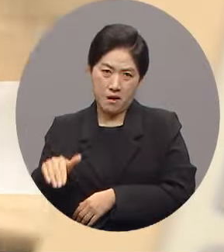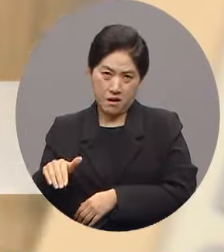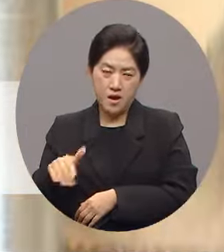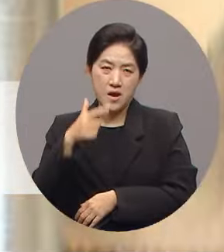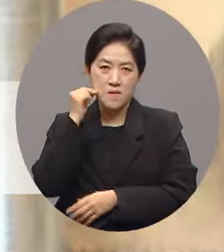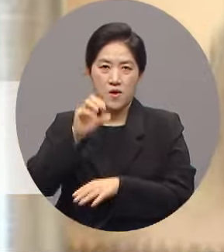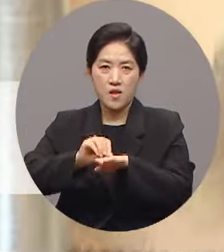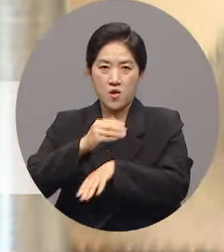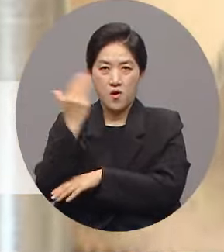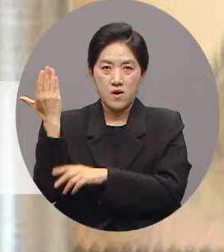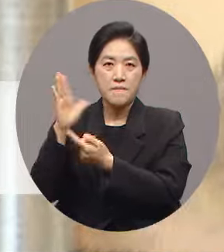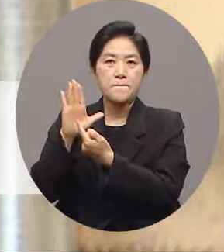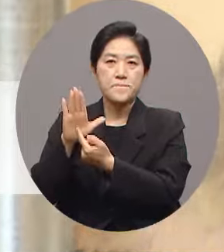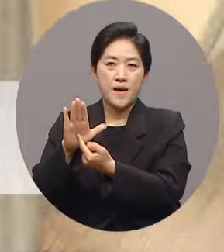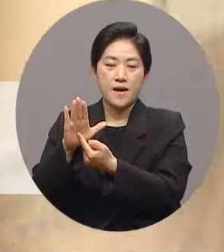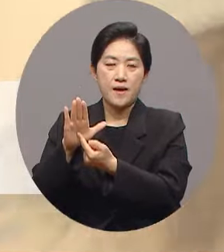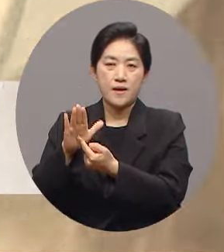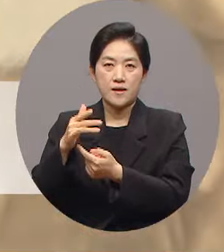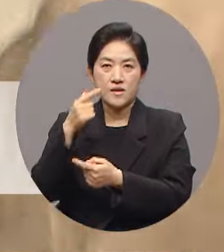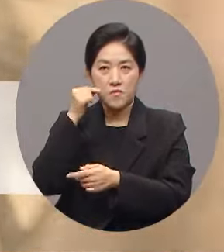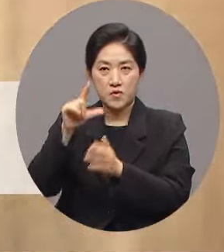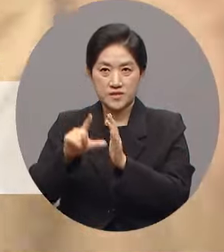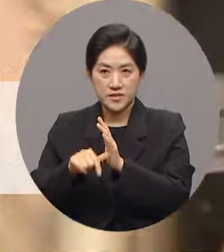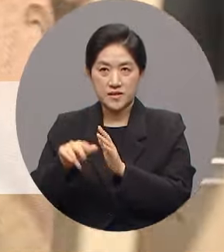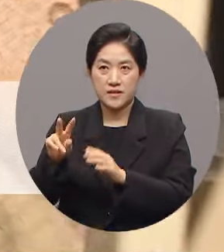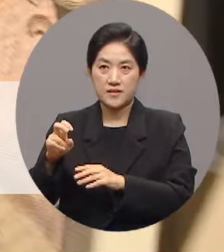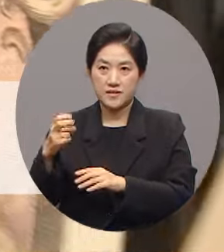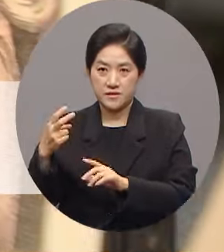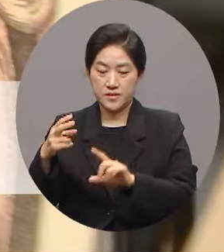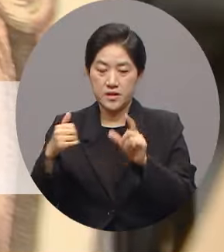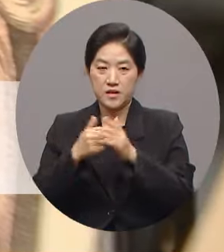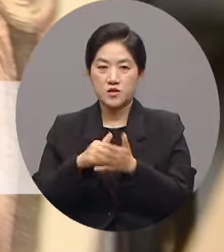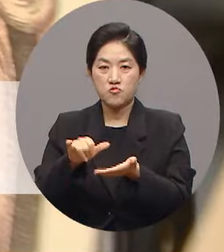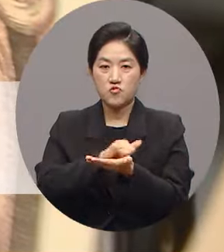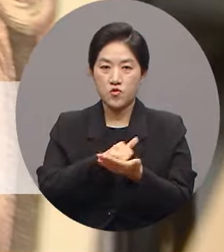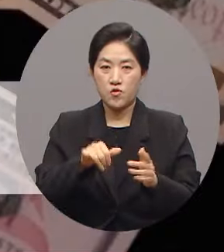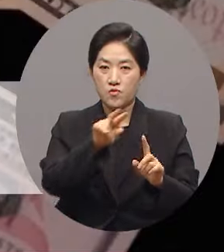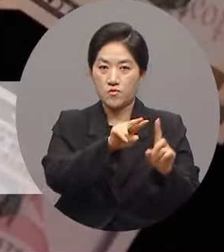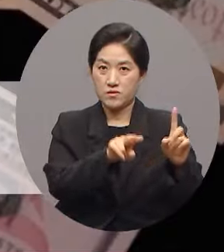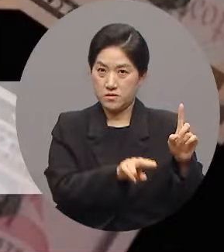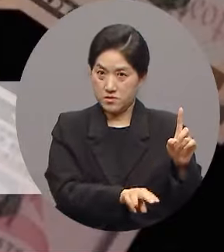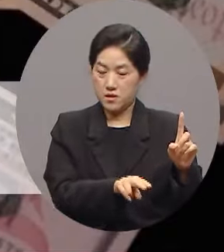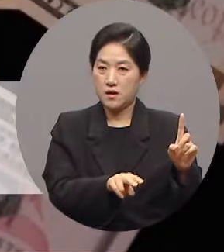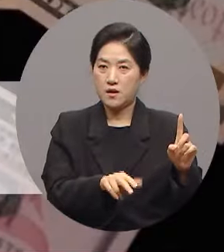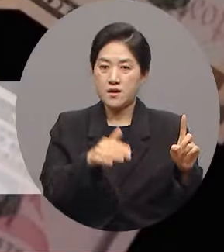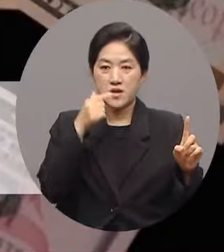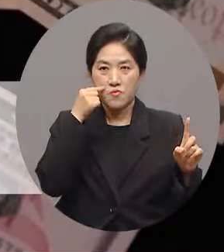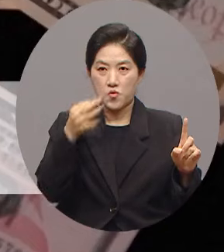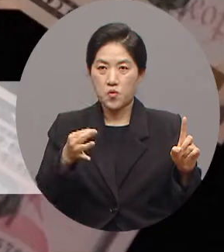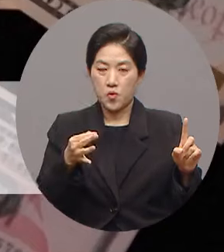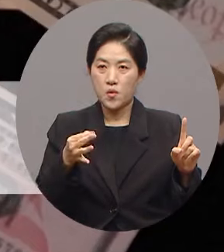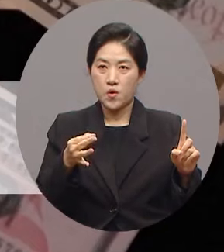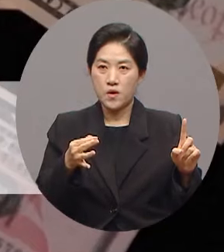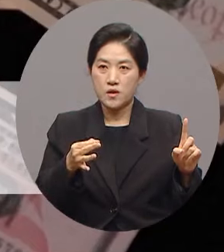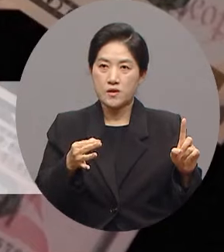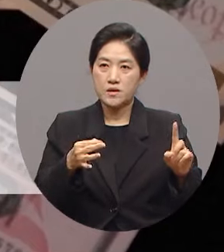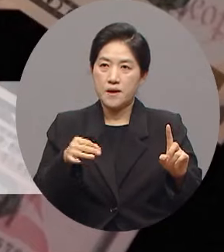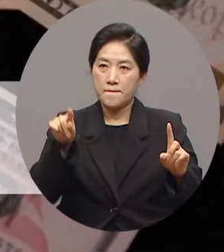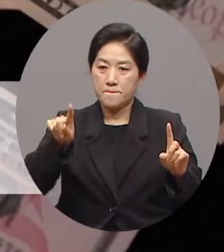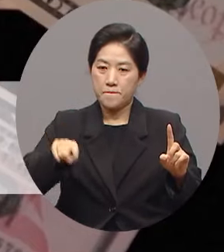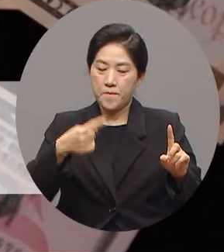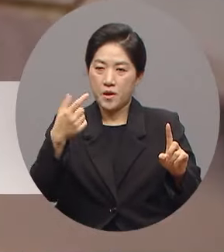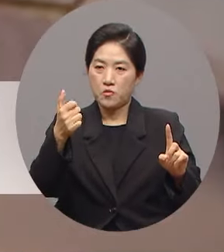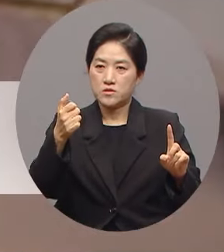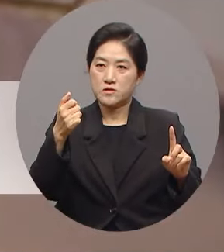언론들이 보도했습니다 현재 시간 22일 뉴욕 외환 시장에서 n 달러 환율은 장중 1달러에 154.8